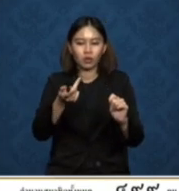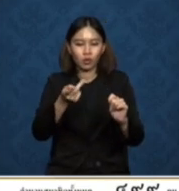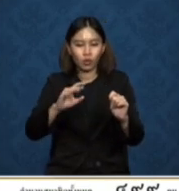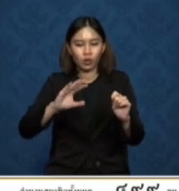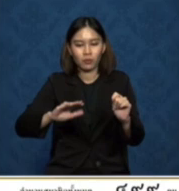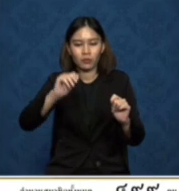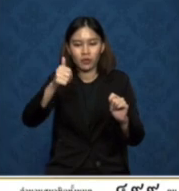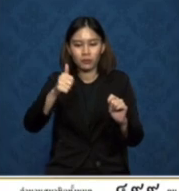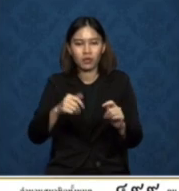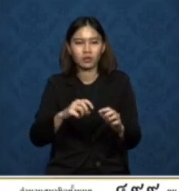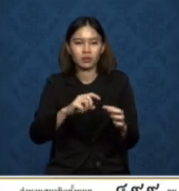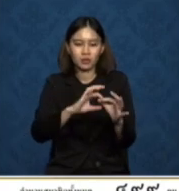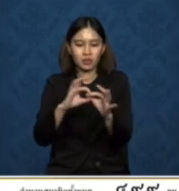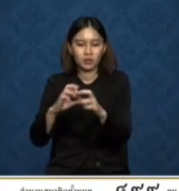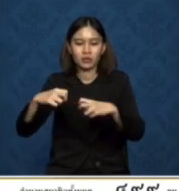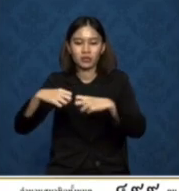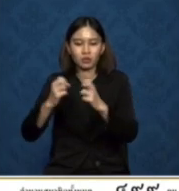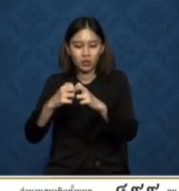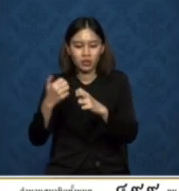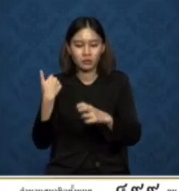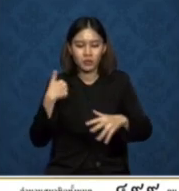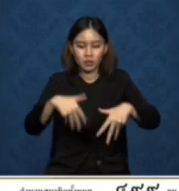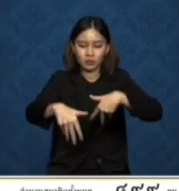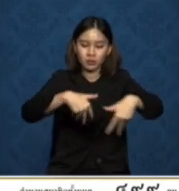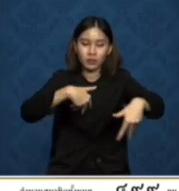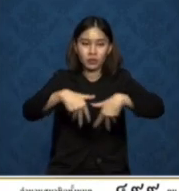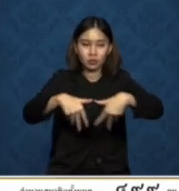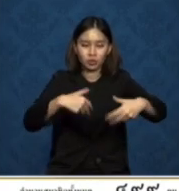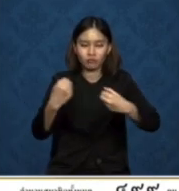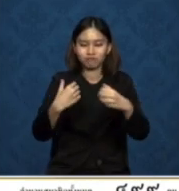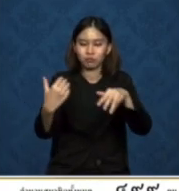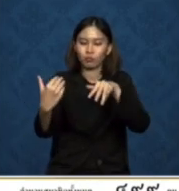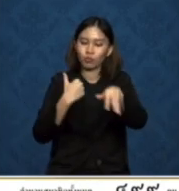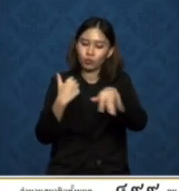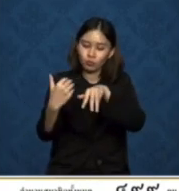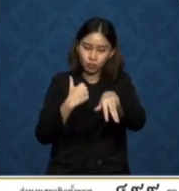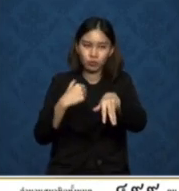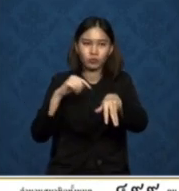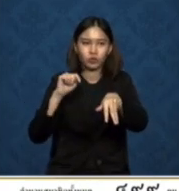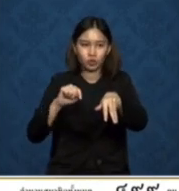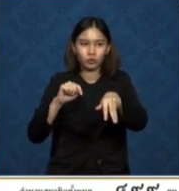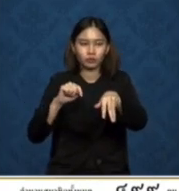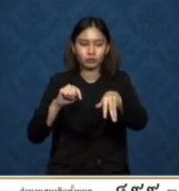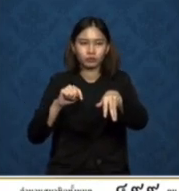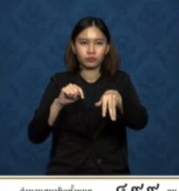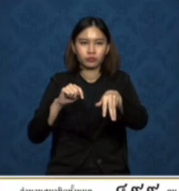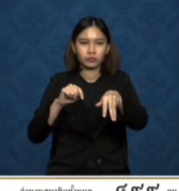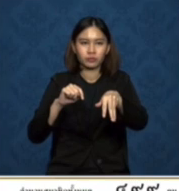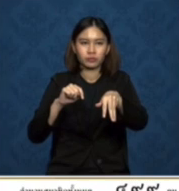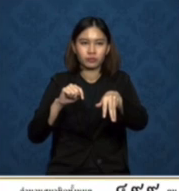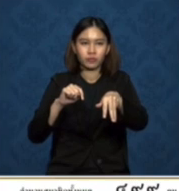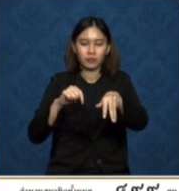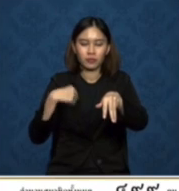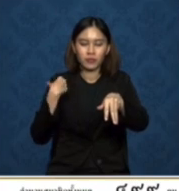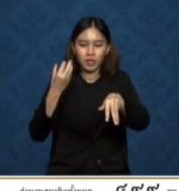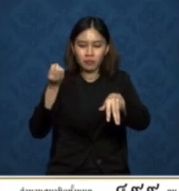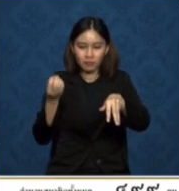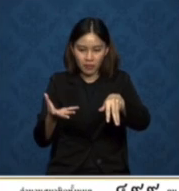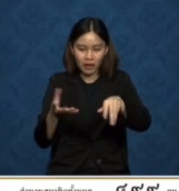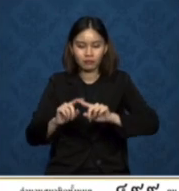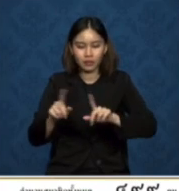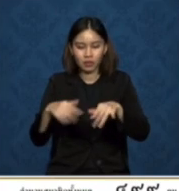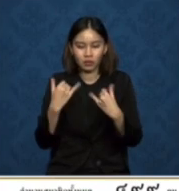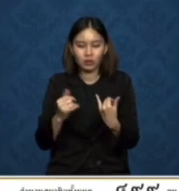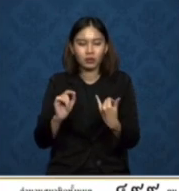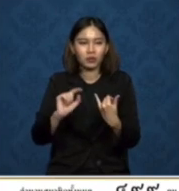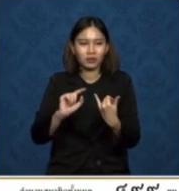จัหวดสุรินซึ่มีประชากร ใช้สันจรไปมาในอำเภรกสัง เป็นจำนวนมากแต่